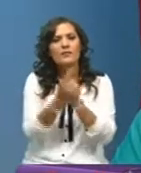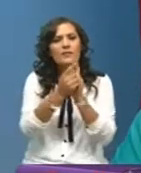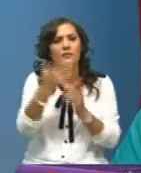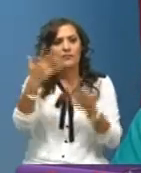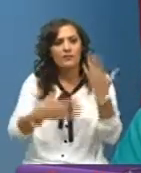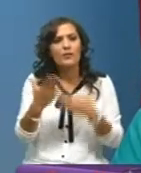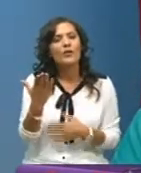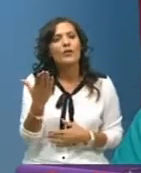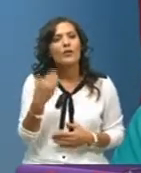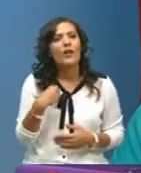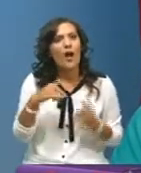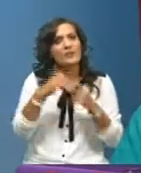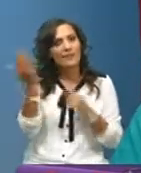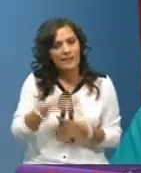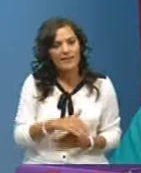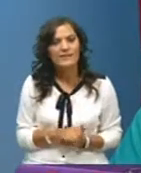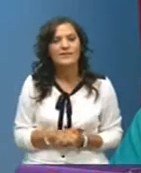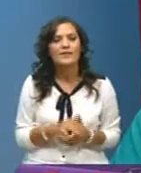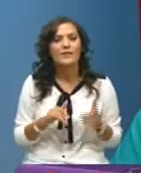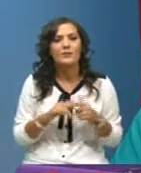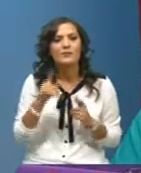Ne güzel Hoşgeldiniz